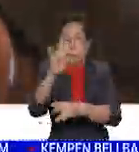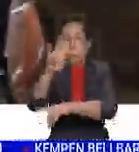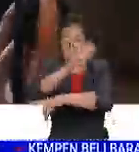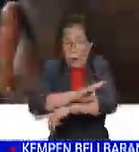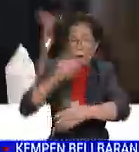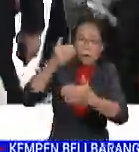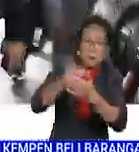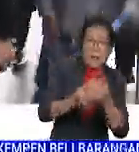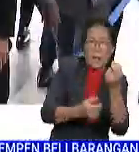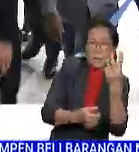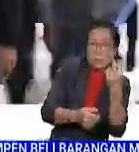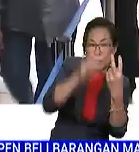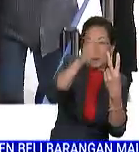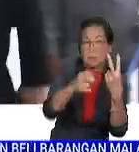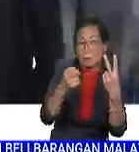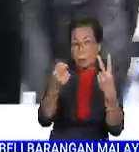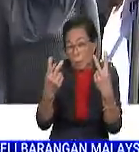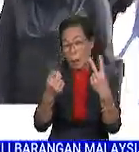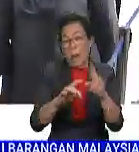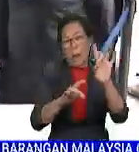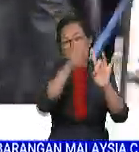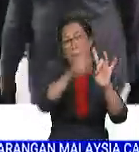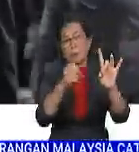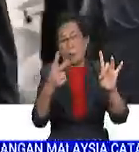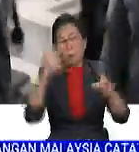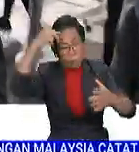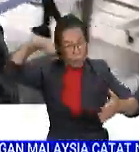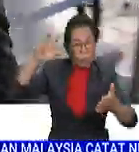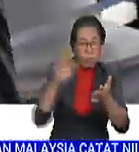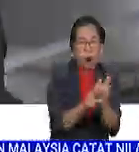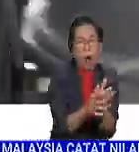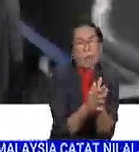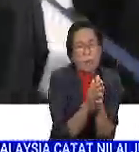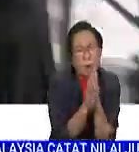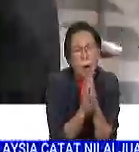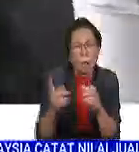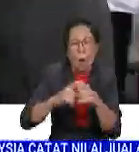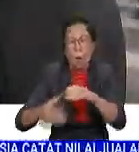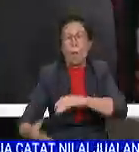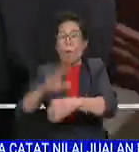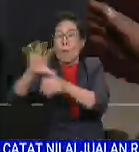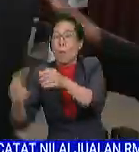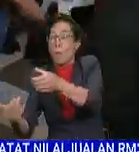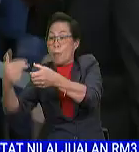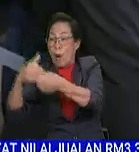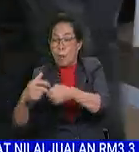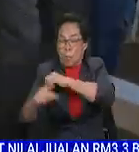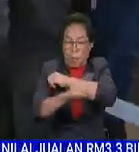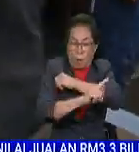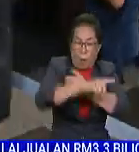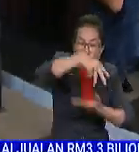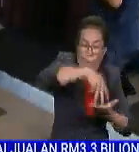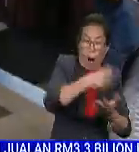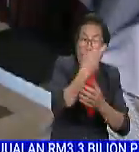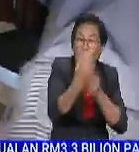tujuh hari sehingga 12 Des 8 Des merupakan keputusan rayuan yang berkaitan sapi ndak hukuman penjara 12 tahun